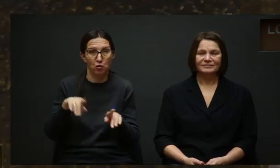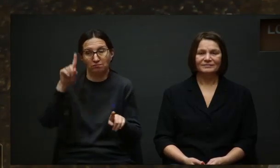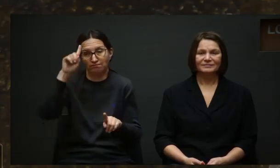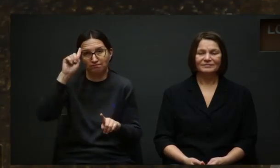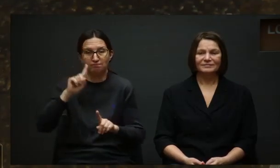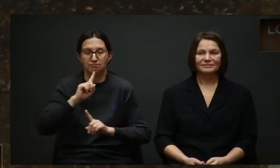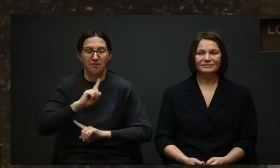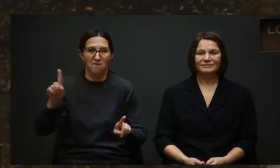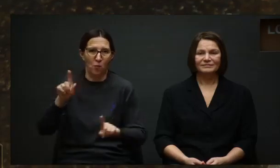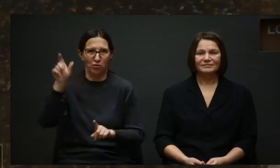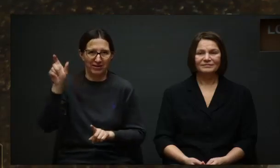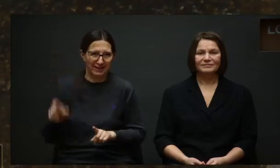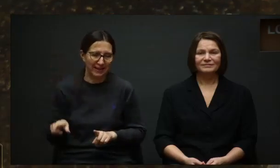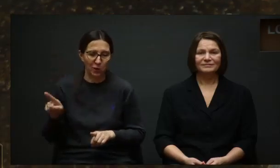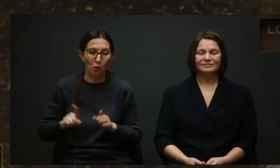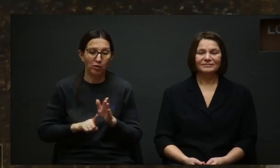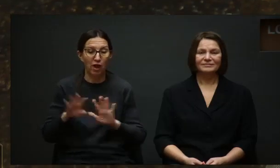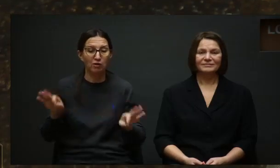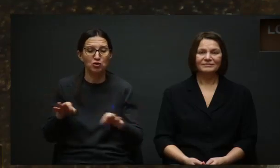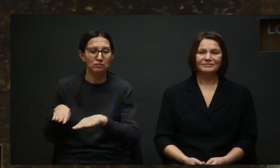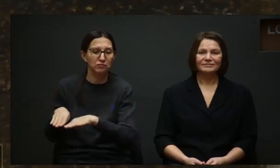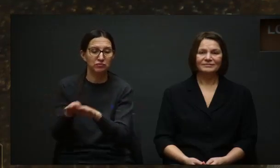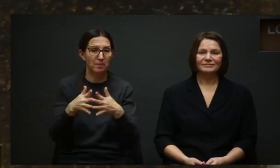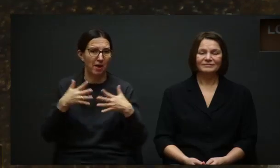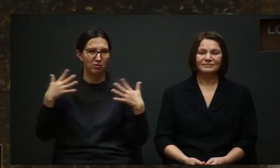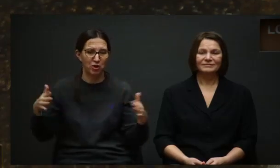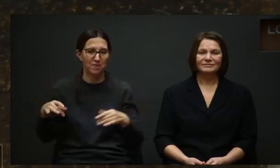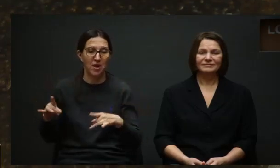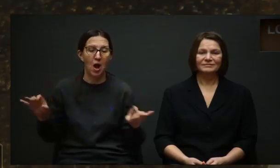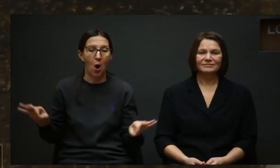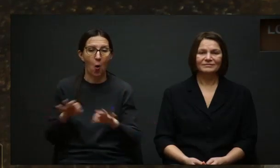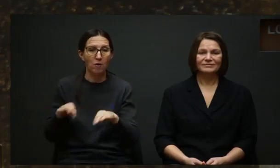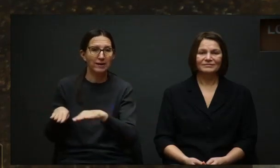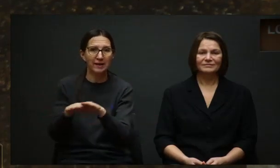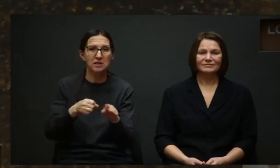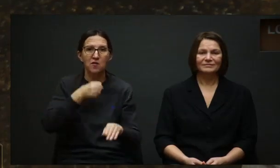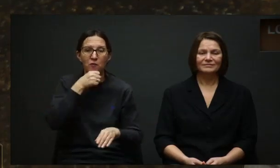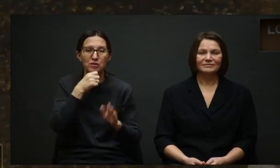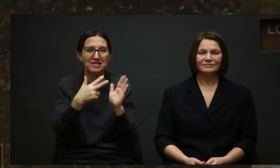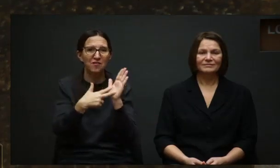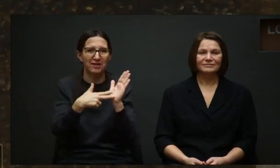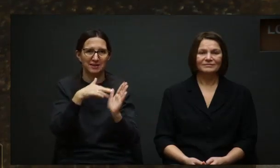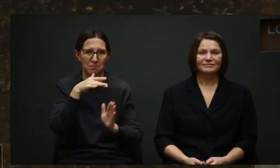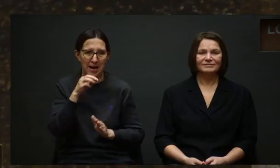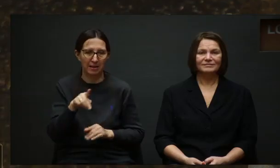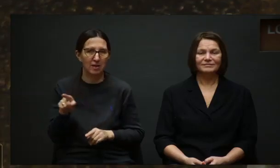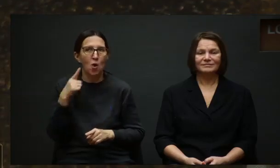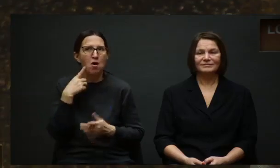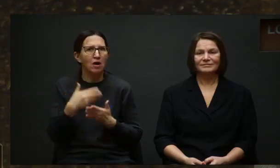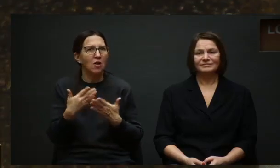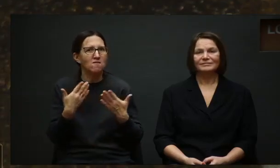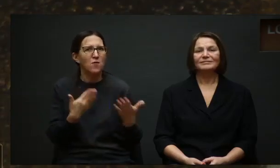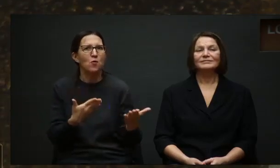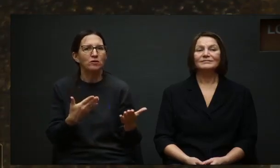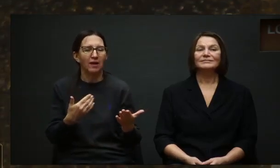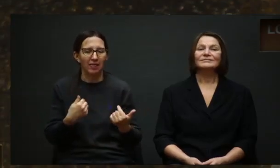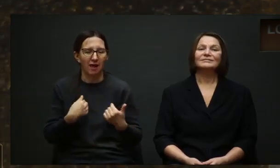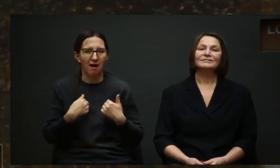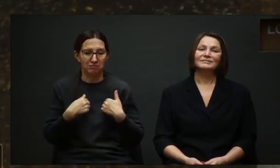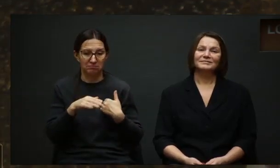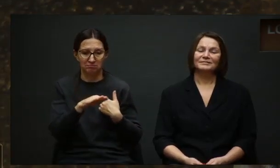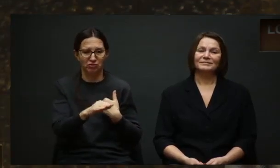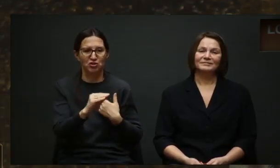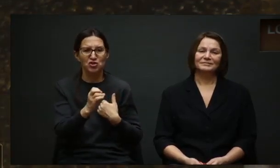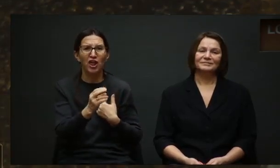стал дирижировать большим оркестром в возрасте 8 лет. И ему казалось, что вот я сейчас, вот